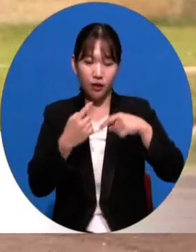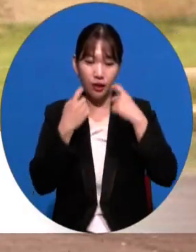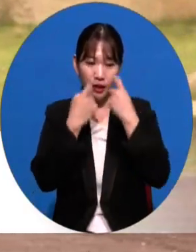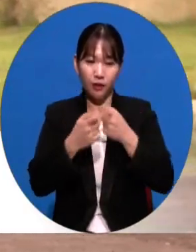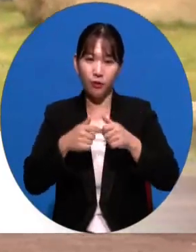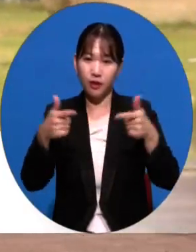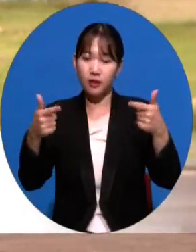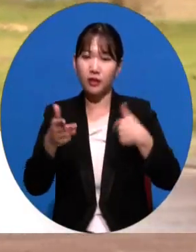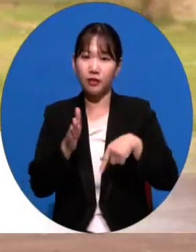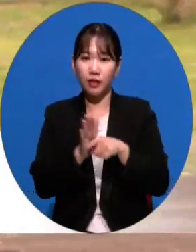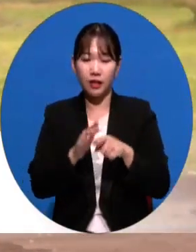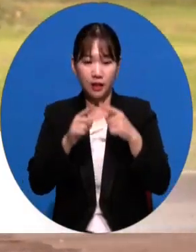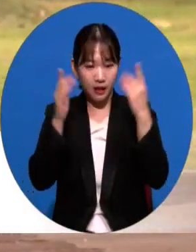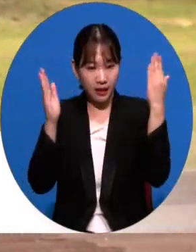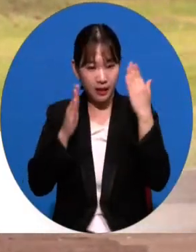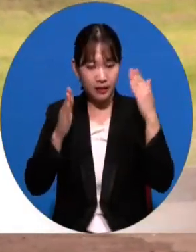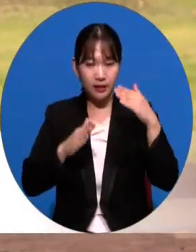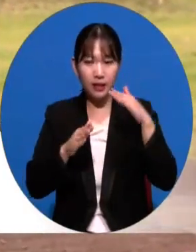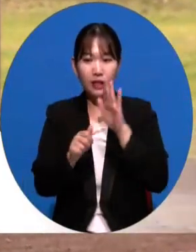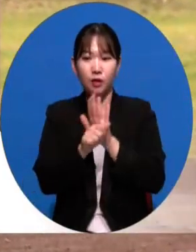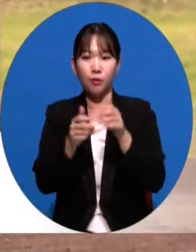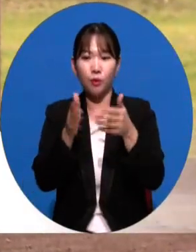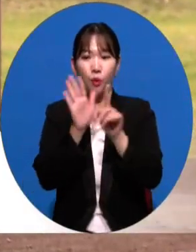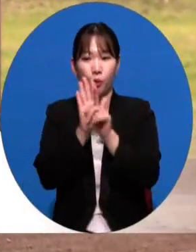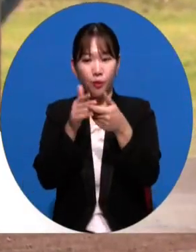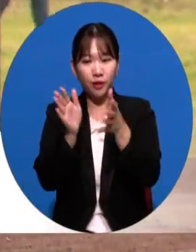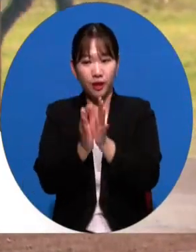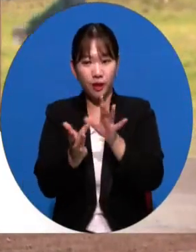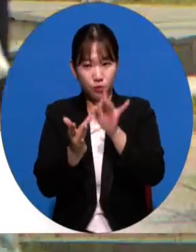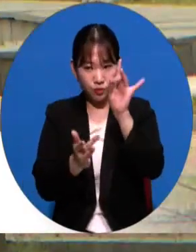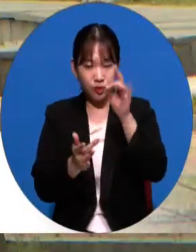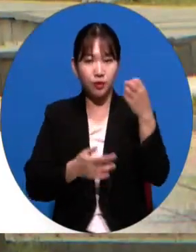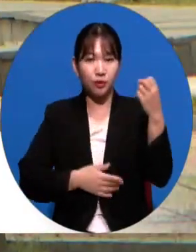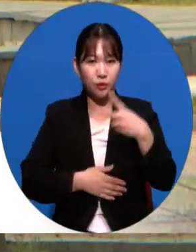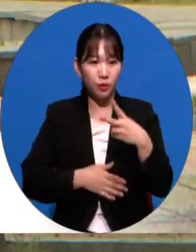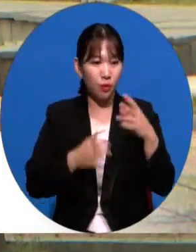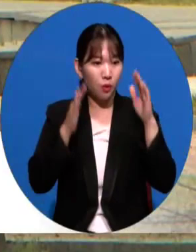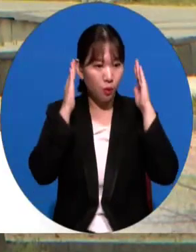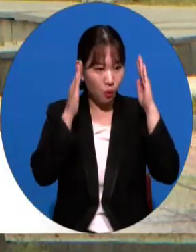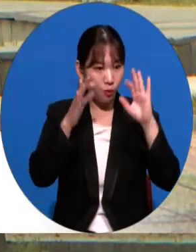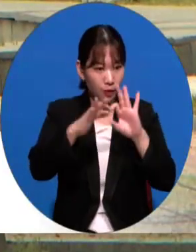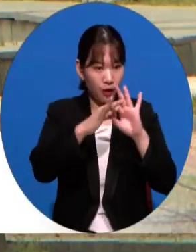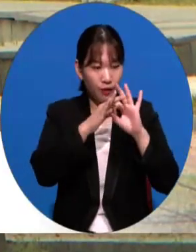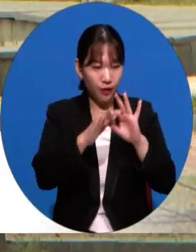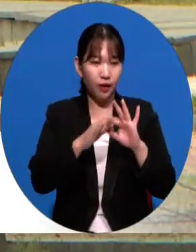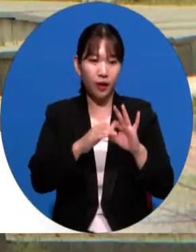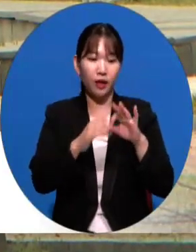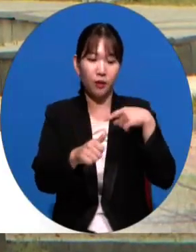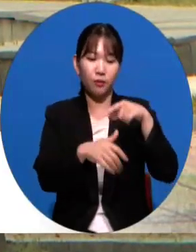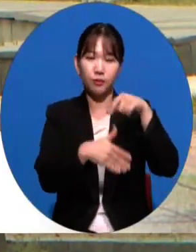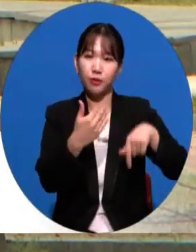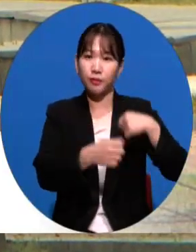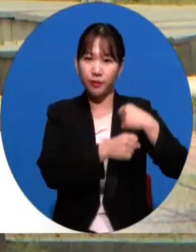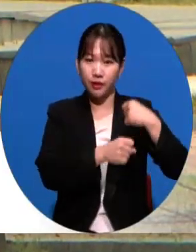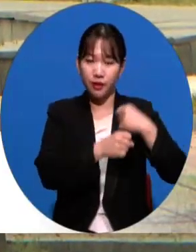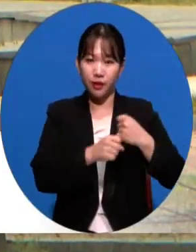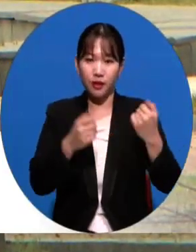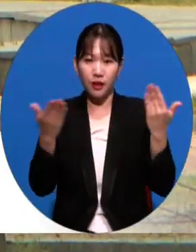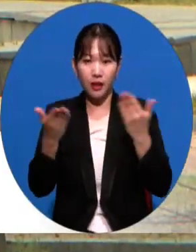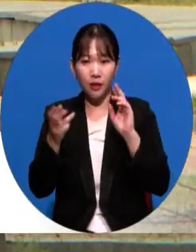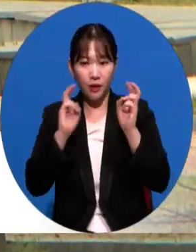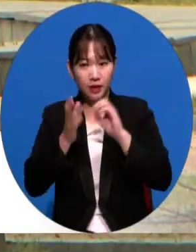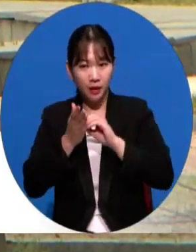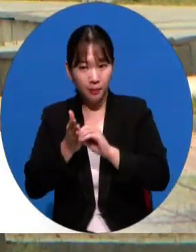대학생 서포터즈 선발 운영과 esg 학업 과정 연계형 현장 교육 프로그램 개발 취업